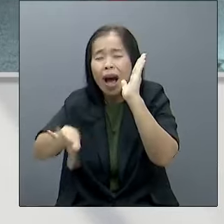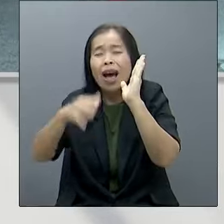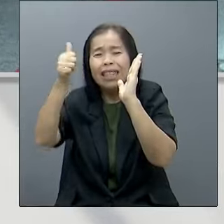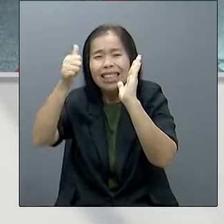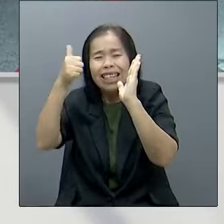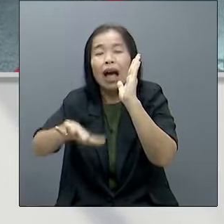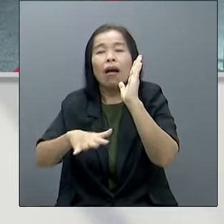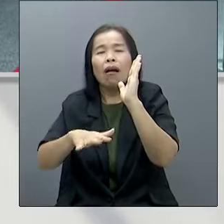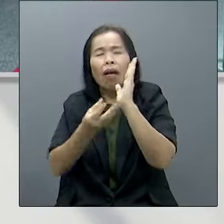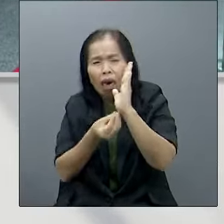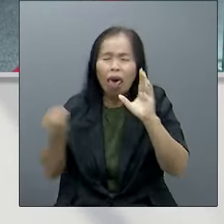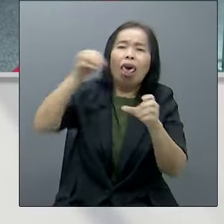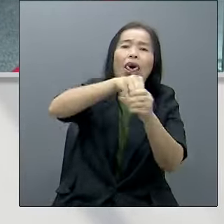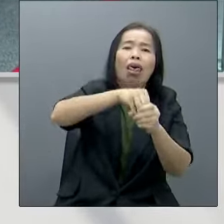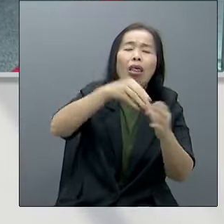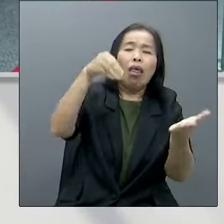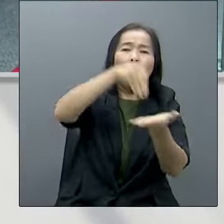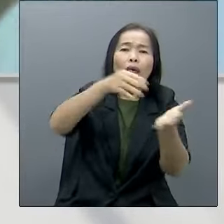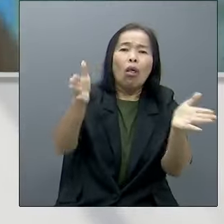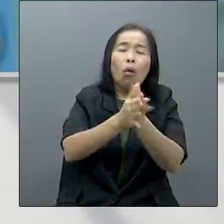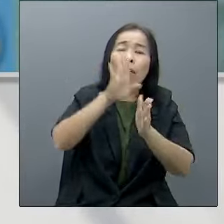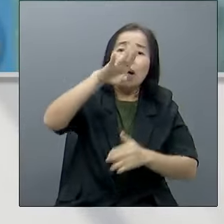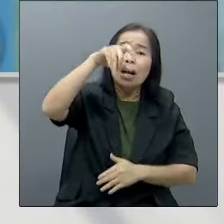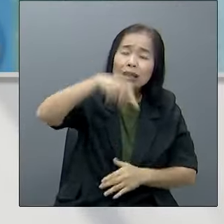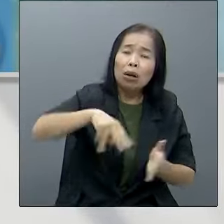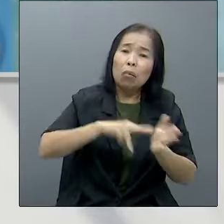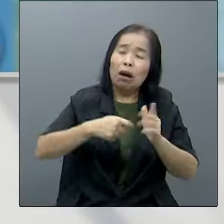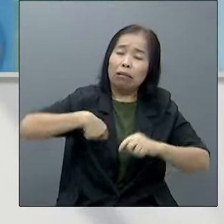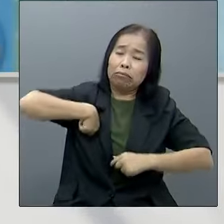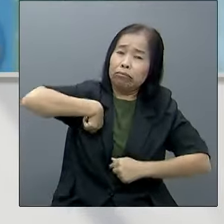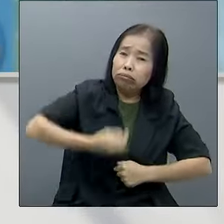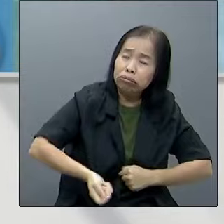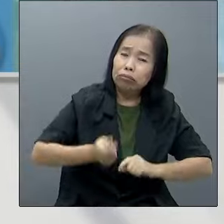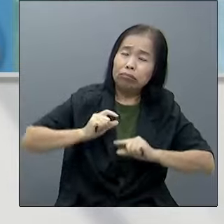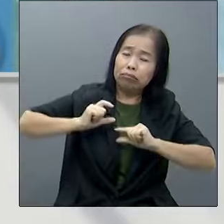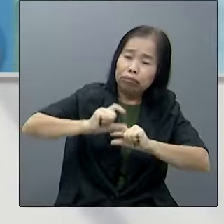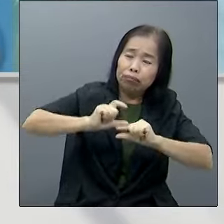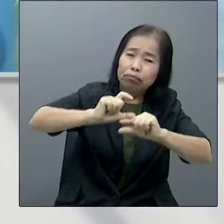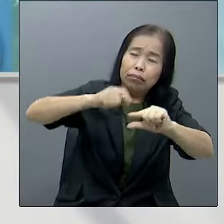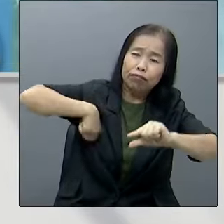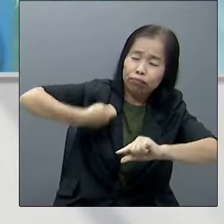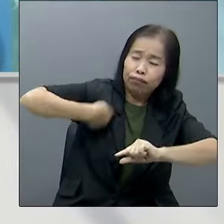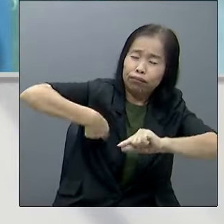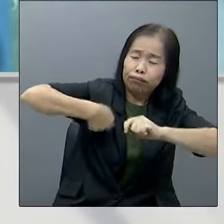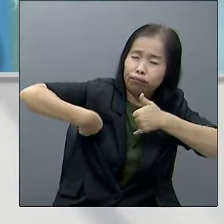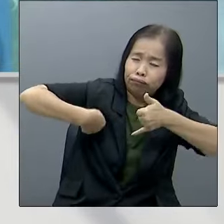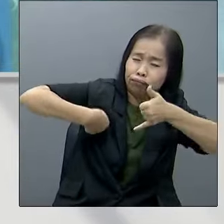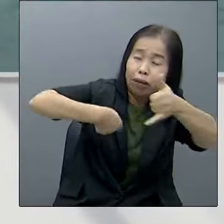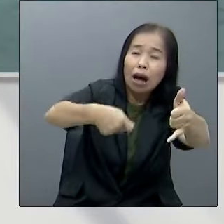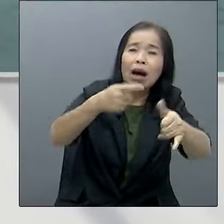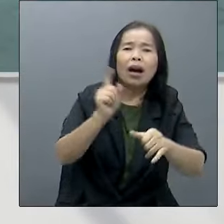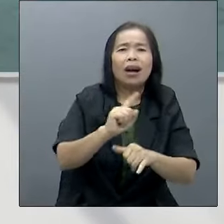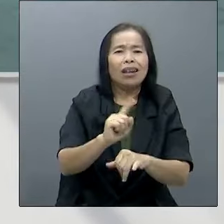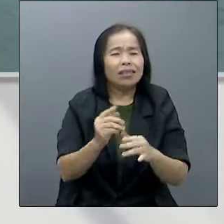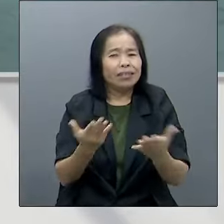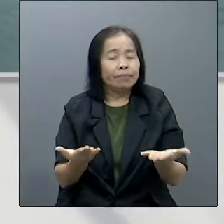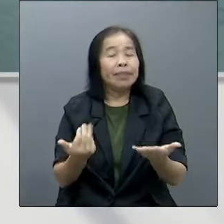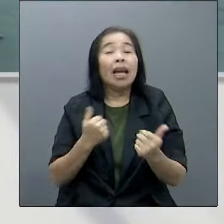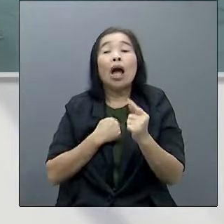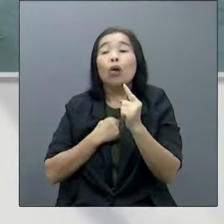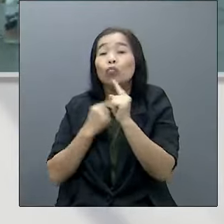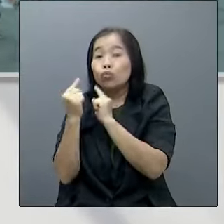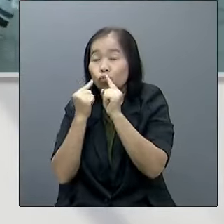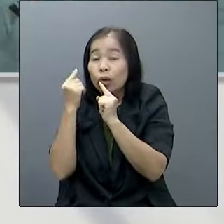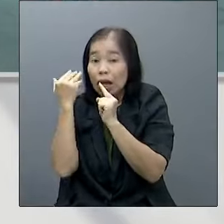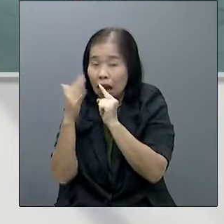ิมขนอหอเปล่าแล้ค่าโยสารจะเพิมขึ้นอีกไหมดฉันคยกั Dr.ูเมท องคกติกุณนัพิชาการด้านขนส่งมญชนแล Logistics T